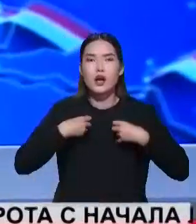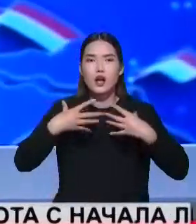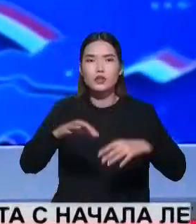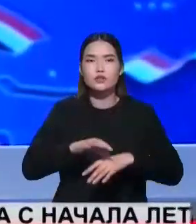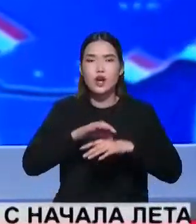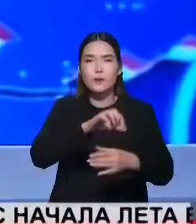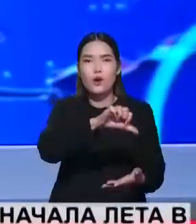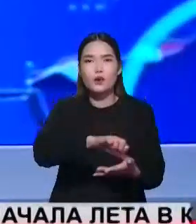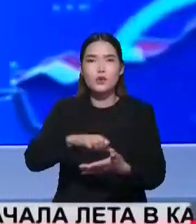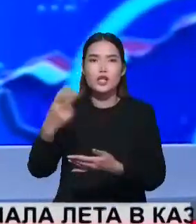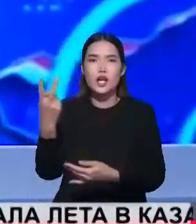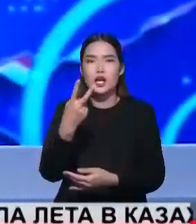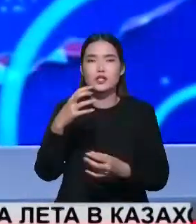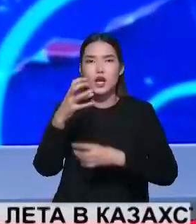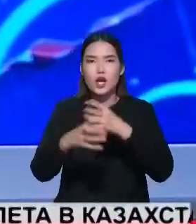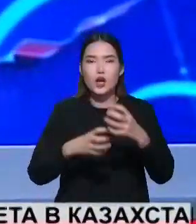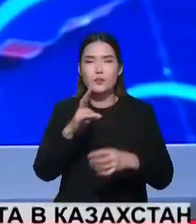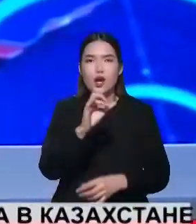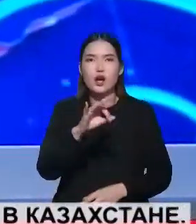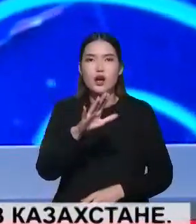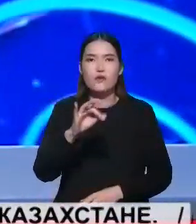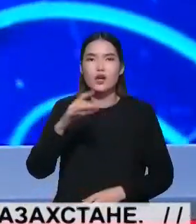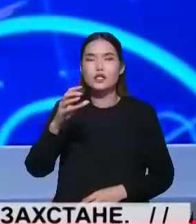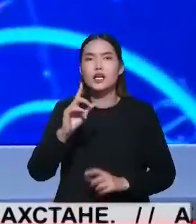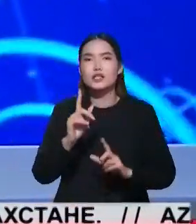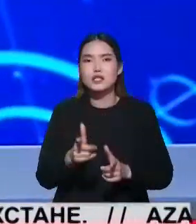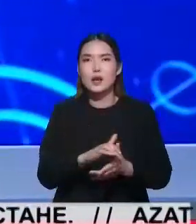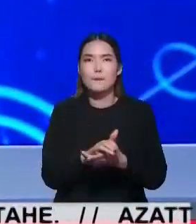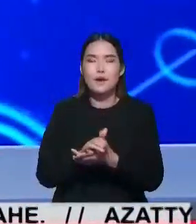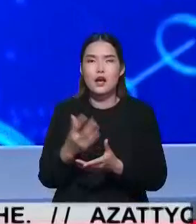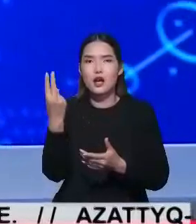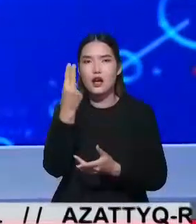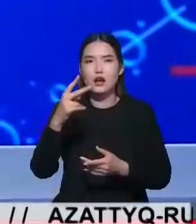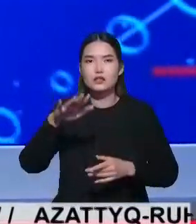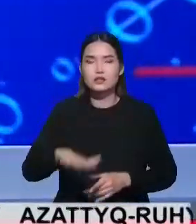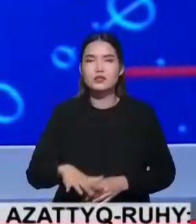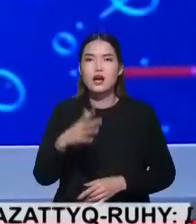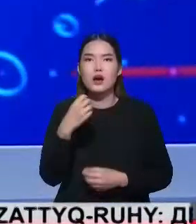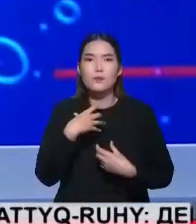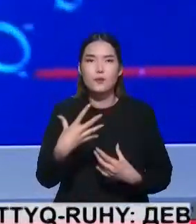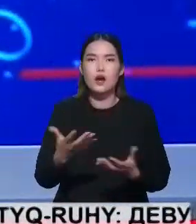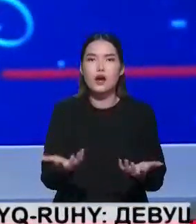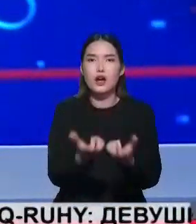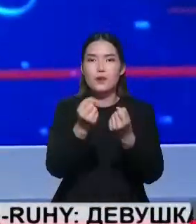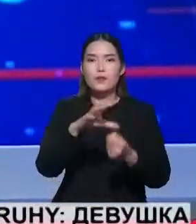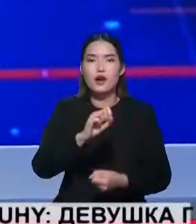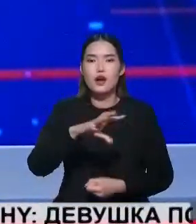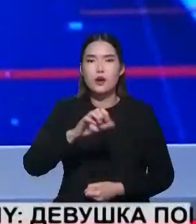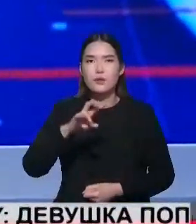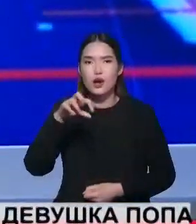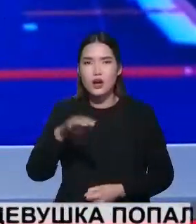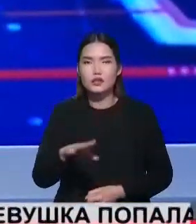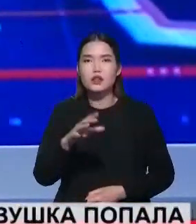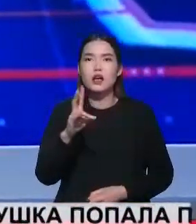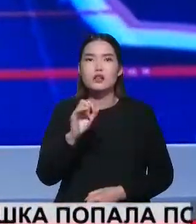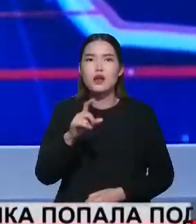проводы участников второго этапа международного каравана мира и согласия прошли в Астане. Мероприятие состоялось при поддержке партии Аманат и Ассамблеи